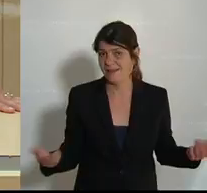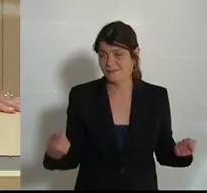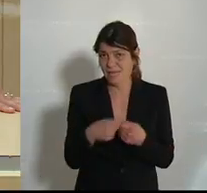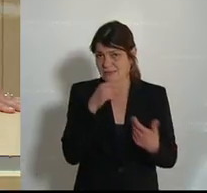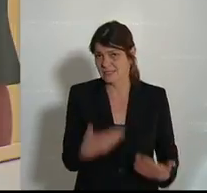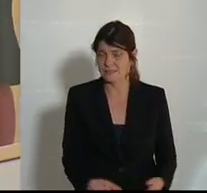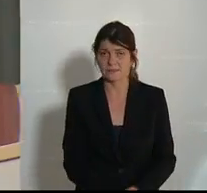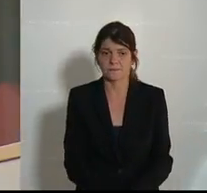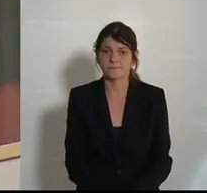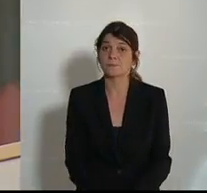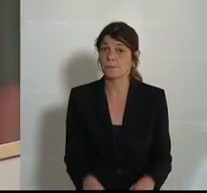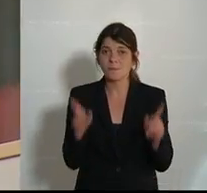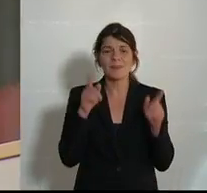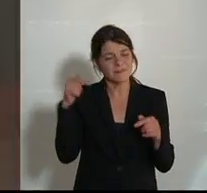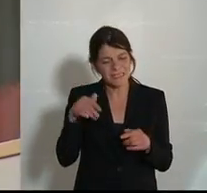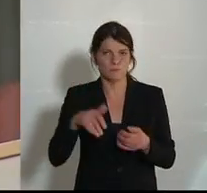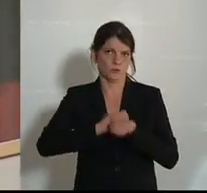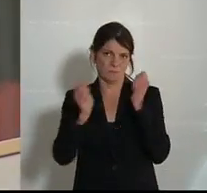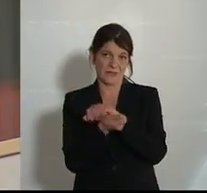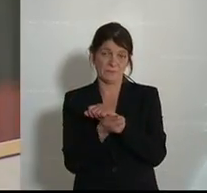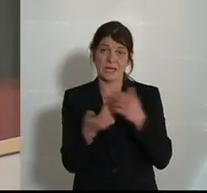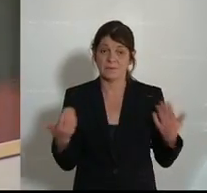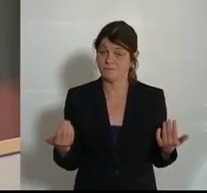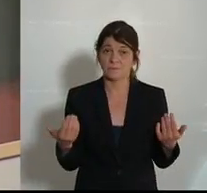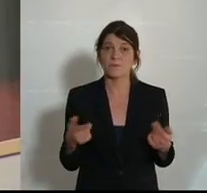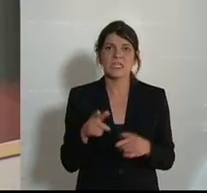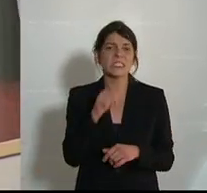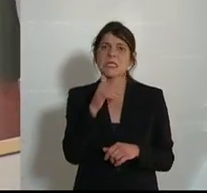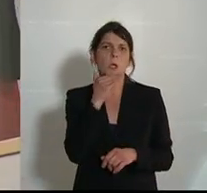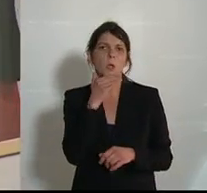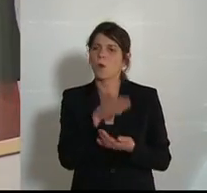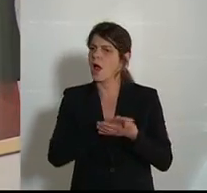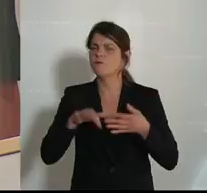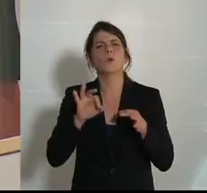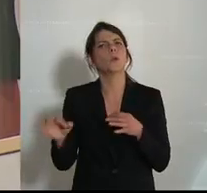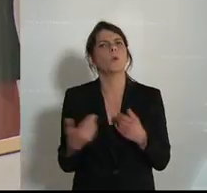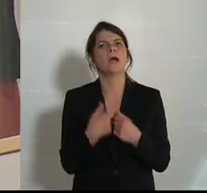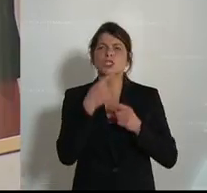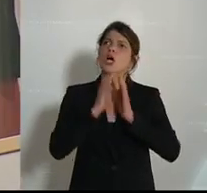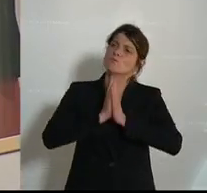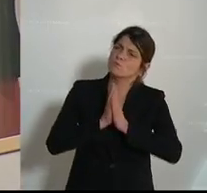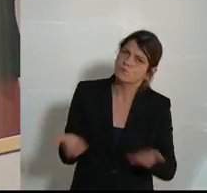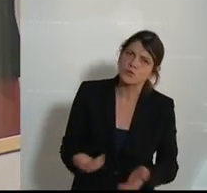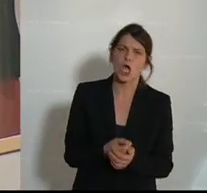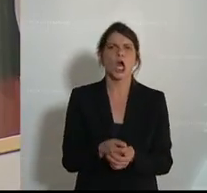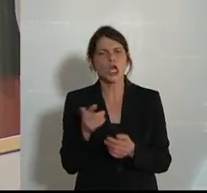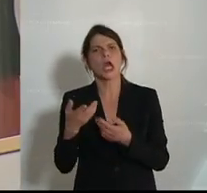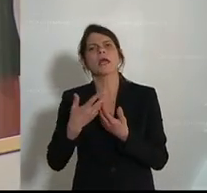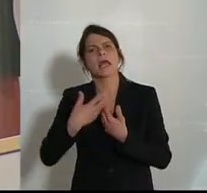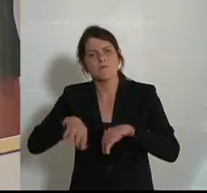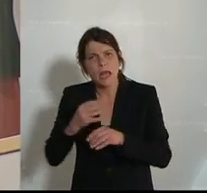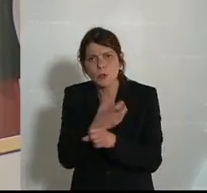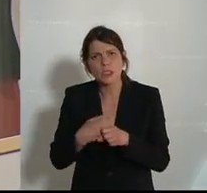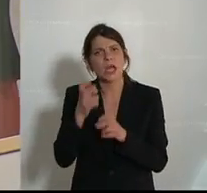Und um das zu verändern, reicht es natürlich nicht, dass man einfach nur einen Appell setzt in Richtung der